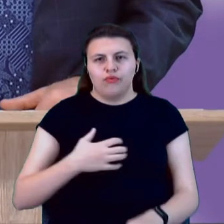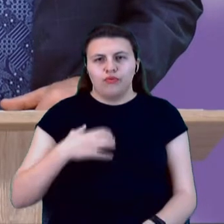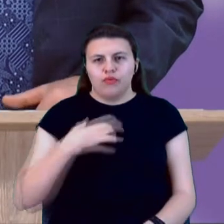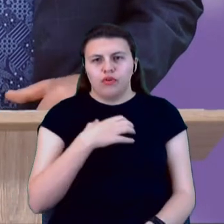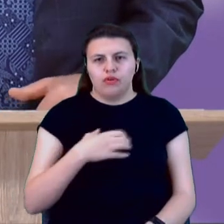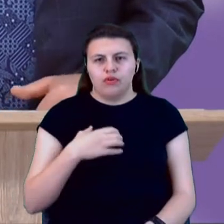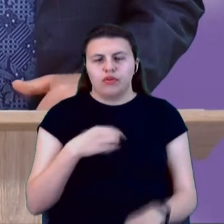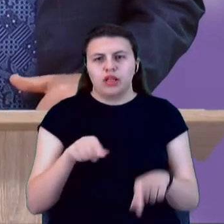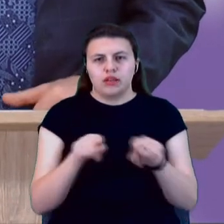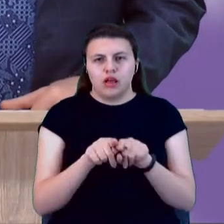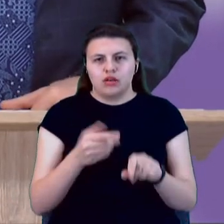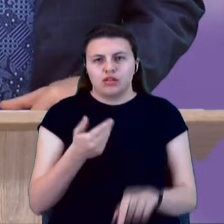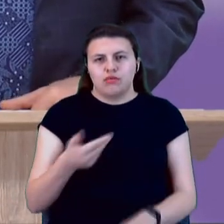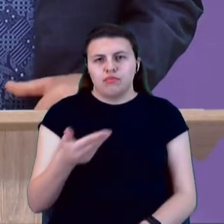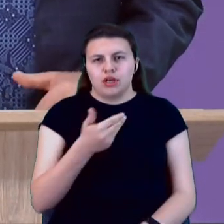мы хотим